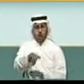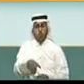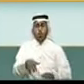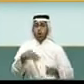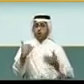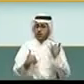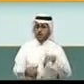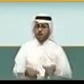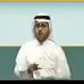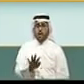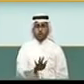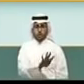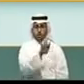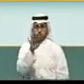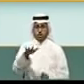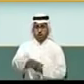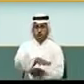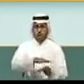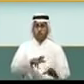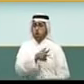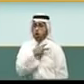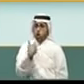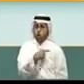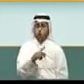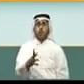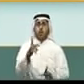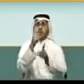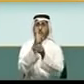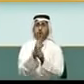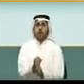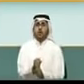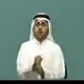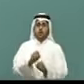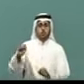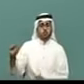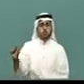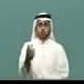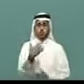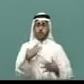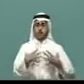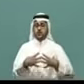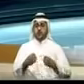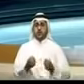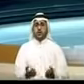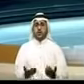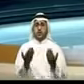وللحكومة وللشعب الأفغاني الشقيق وتمنية للمصابين بالشفاء العاجل.